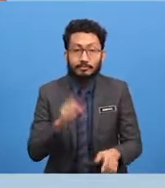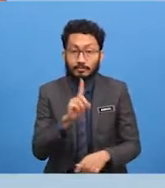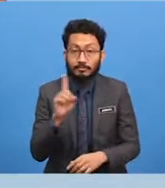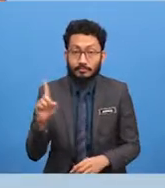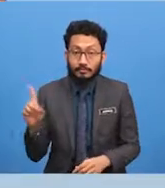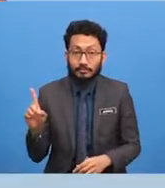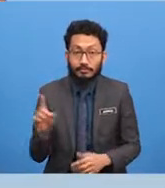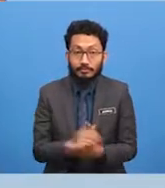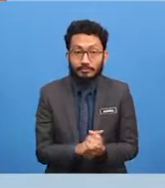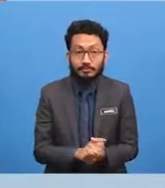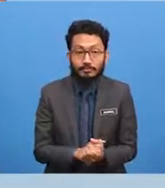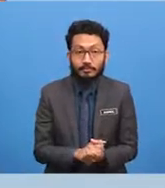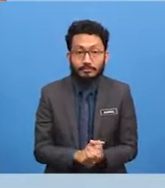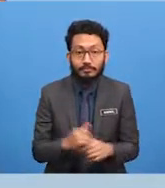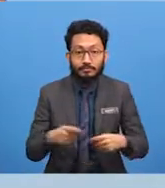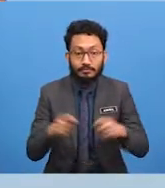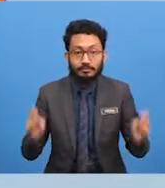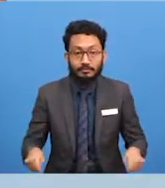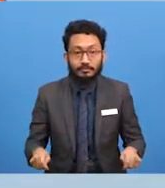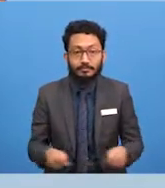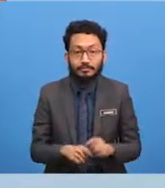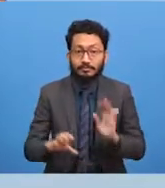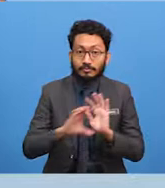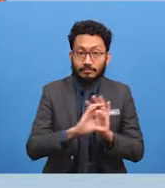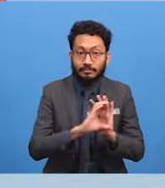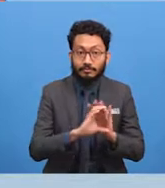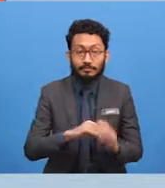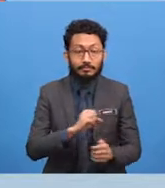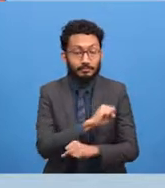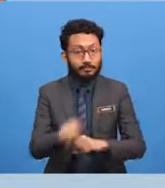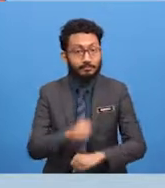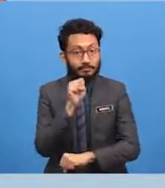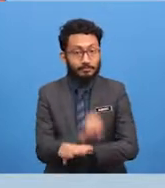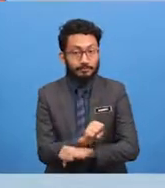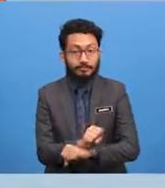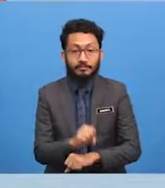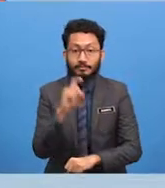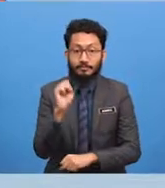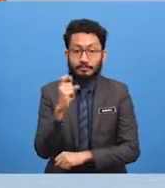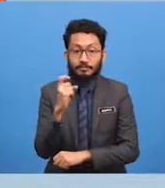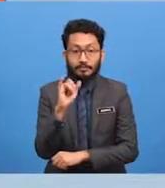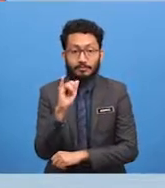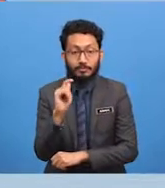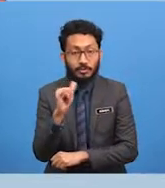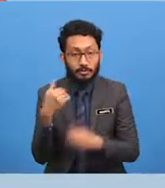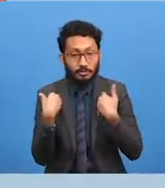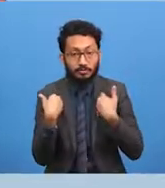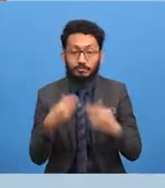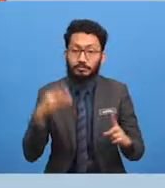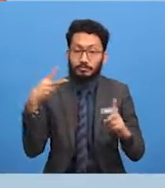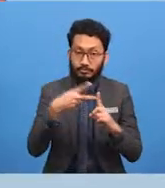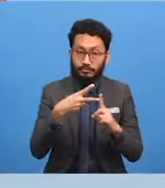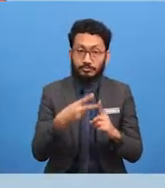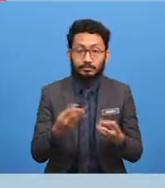organisasi. Contohnya, syarikat XYZ mempunyai visi iaitu